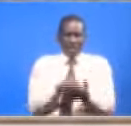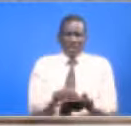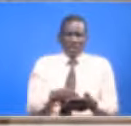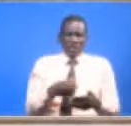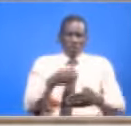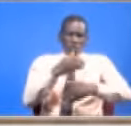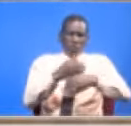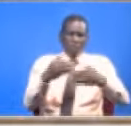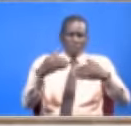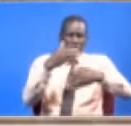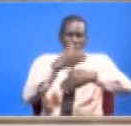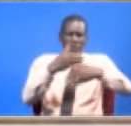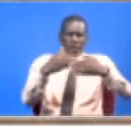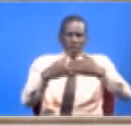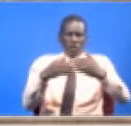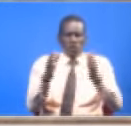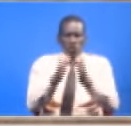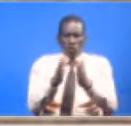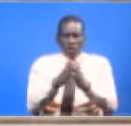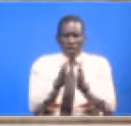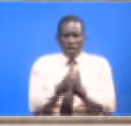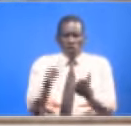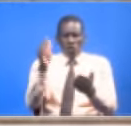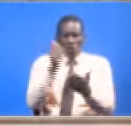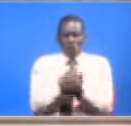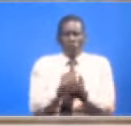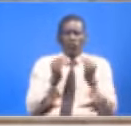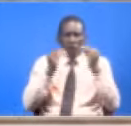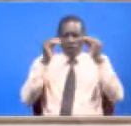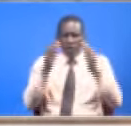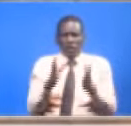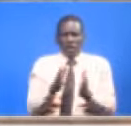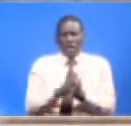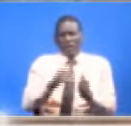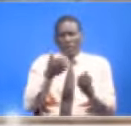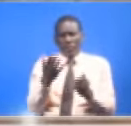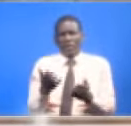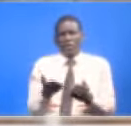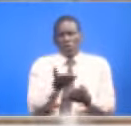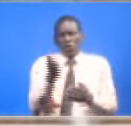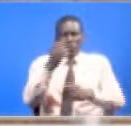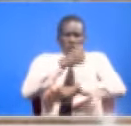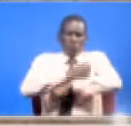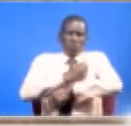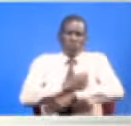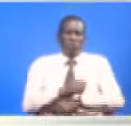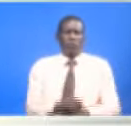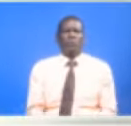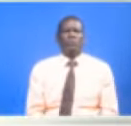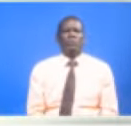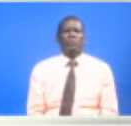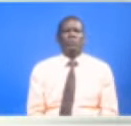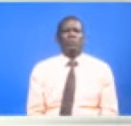vyoo na afisi za mwalimu mkuu pamoja na kadhalika katika zile shule zote. Kutoka